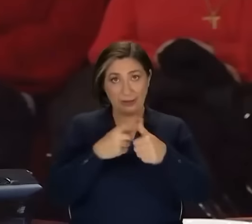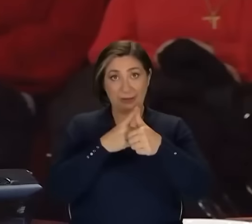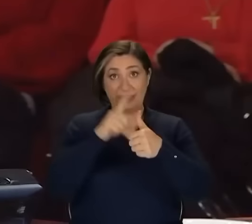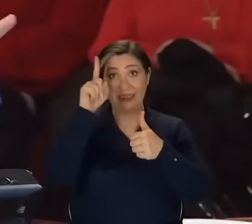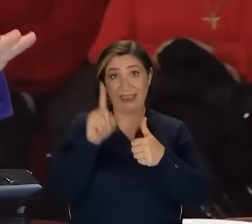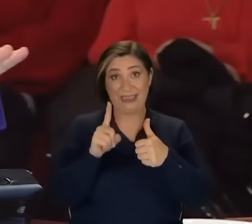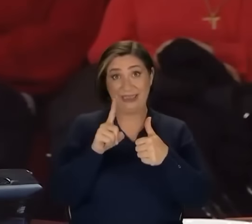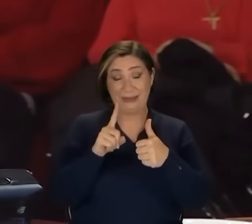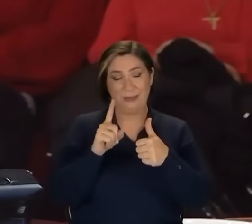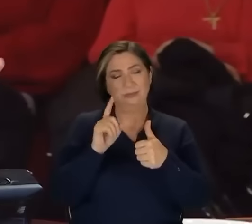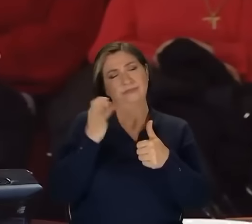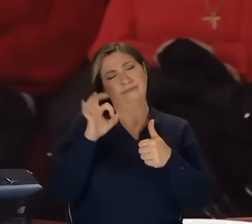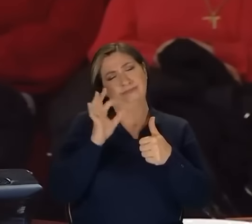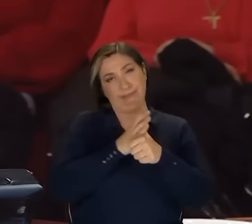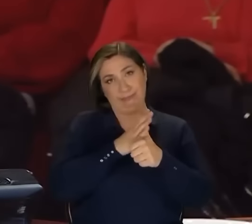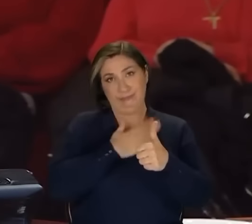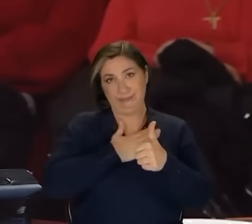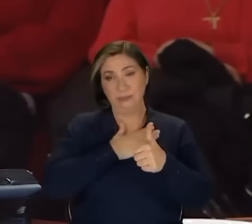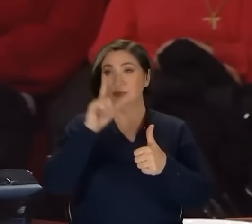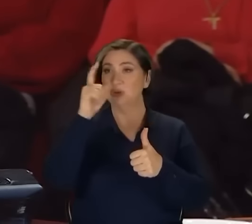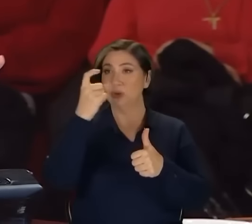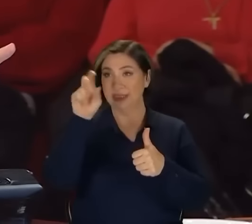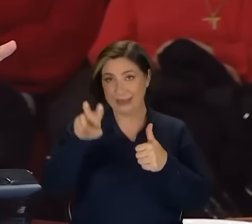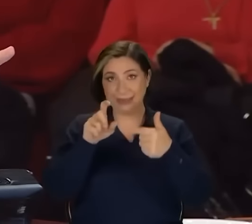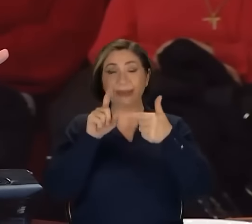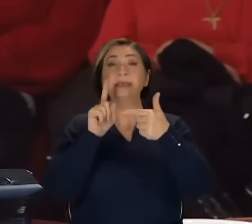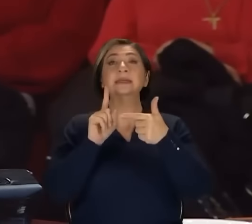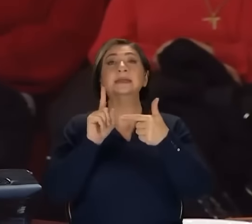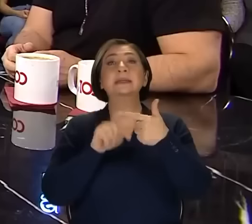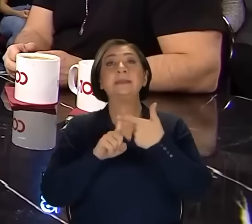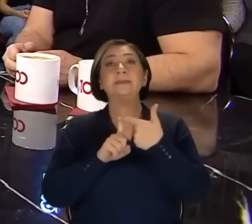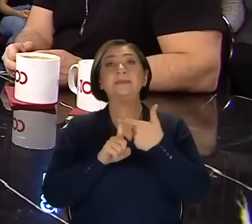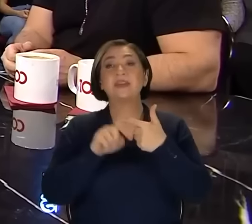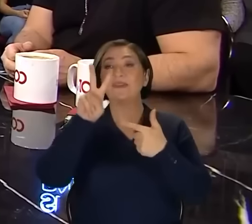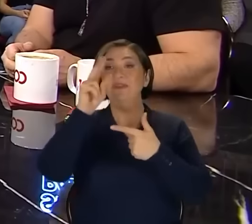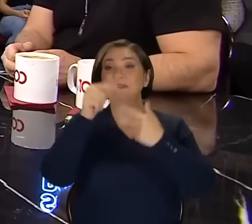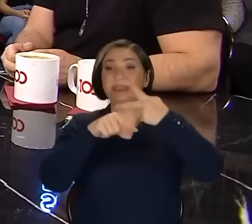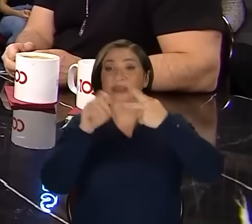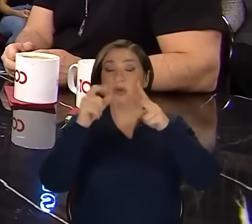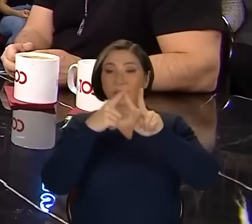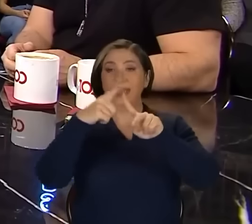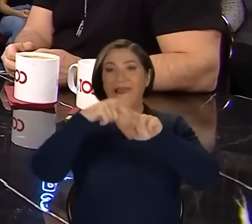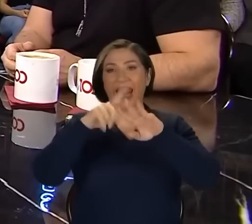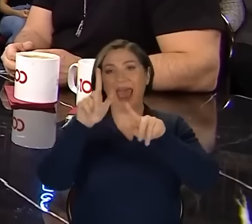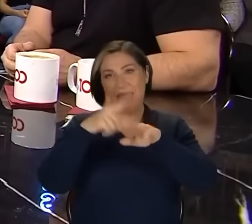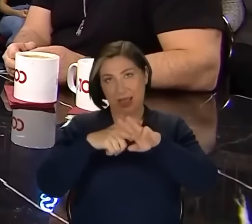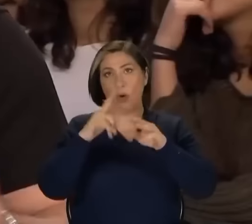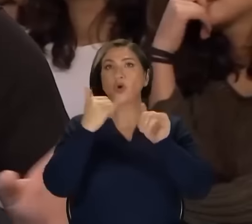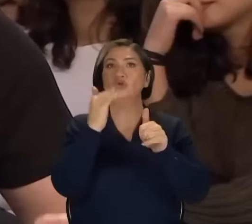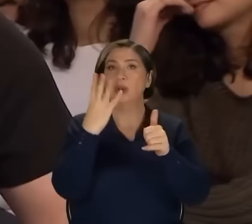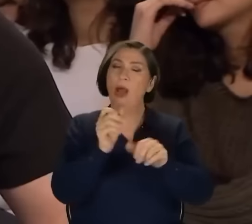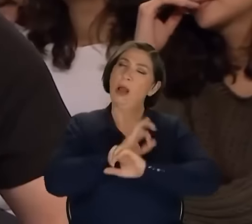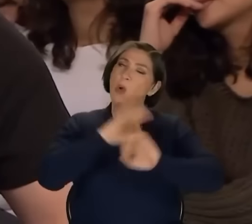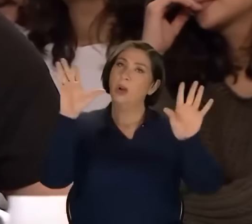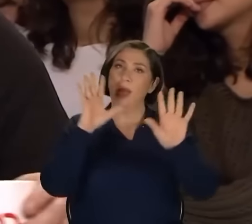ilk film İlk Göz Ağrım Tamam 98 yılı Eee Vizon Tele oyuncu olarak harkulade ydi